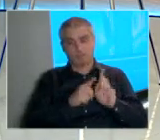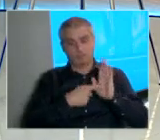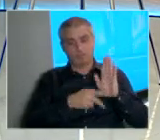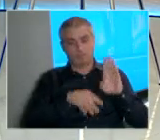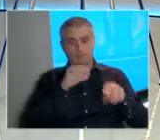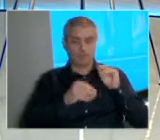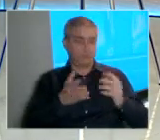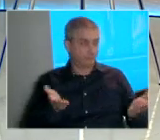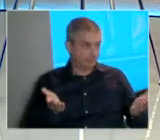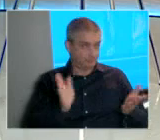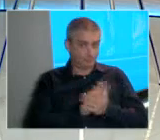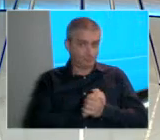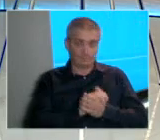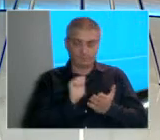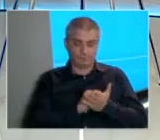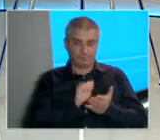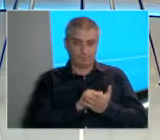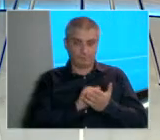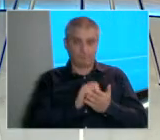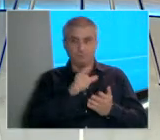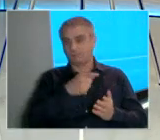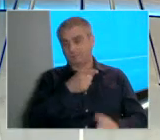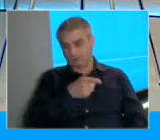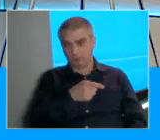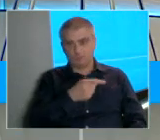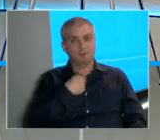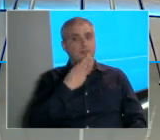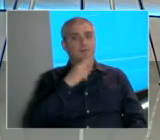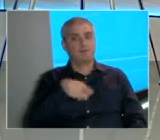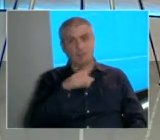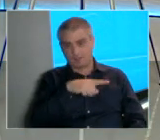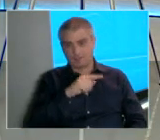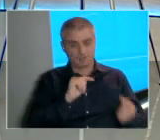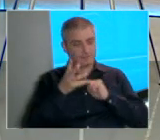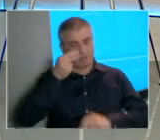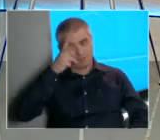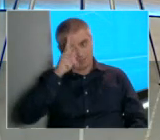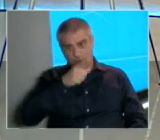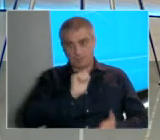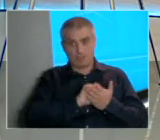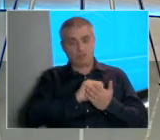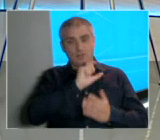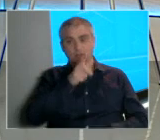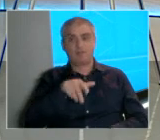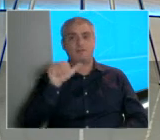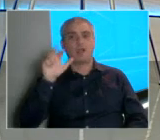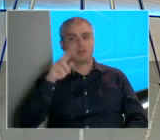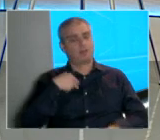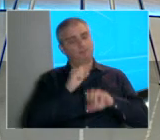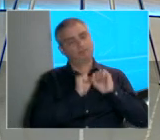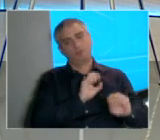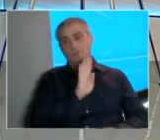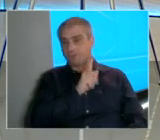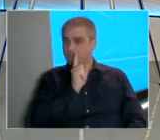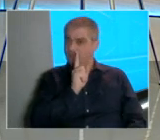לקראת הבחירות. טוב, עיתונים, זה גם בא לידי ביטוי שם. אני מבטיח לכם, הנה הקרב על הליכוד במעריב, ארדן תומך בנתניהו,